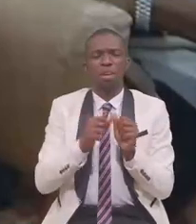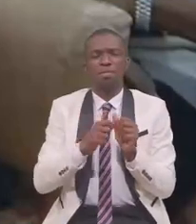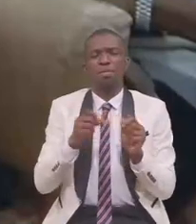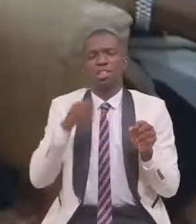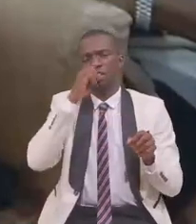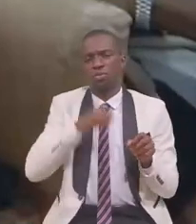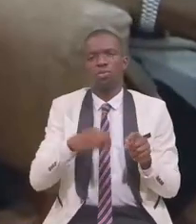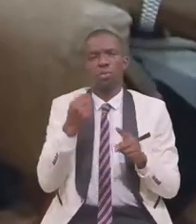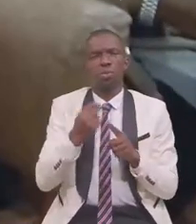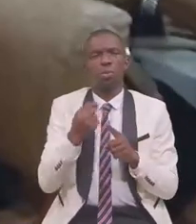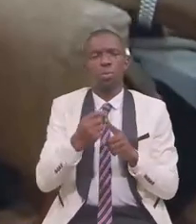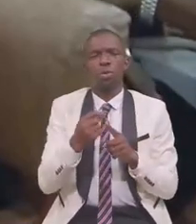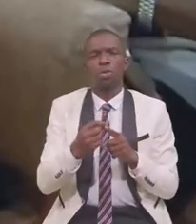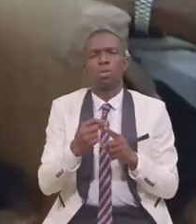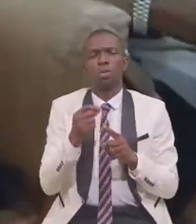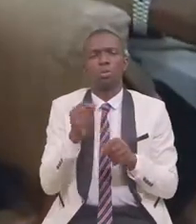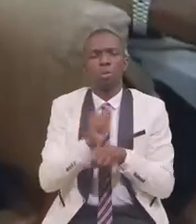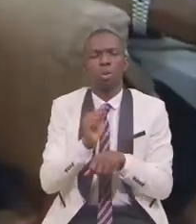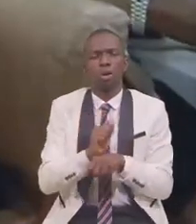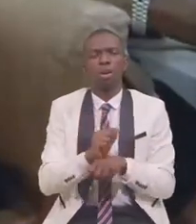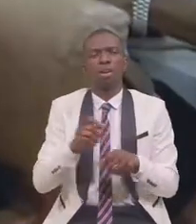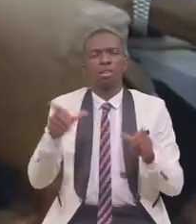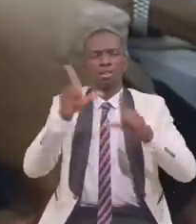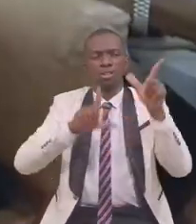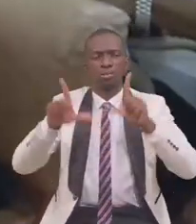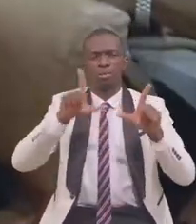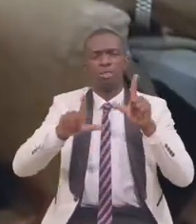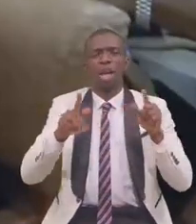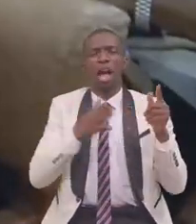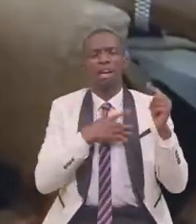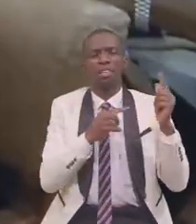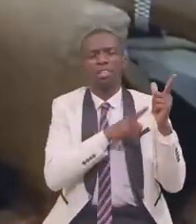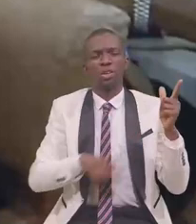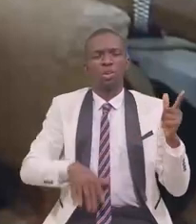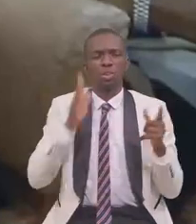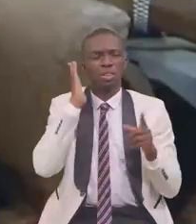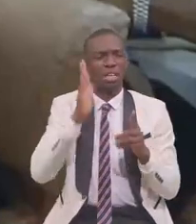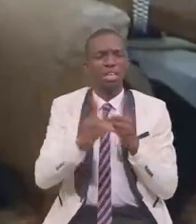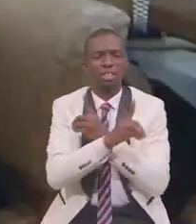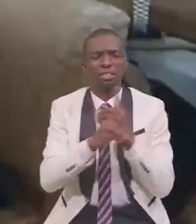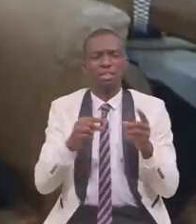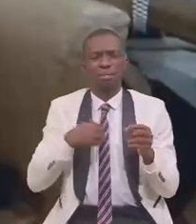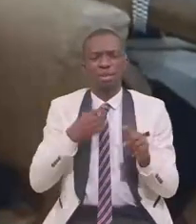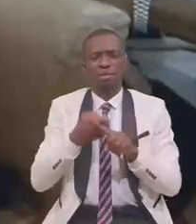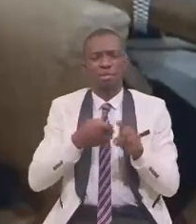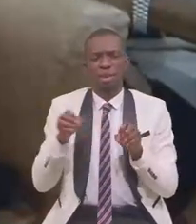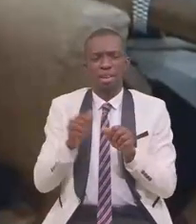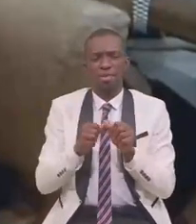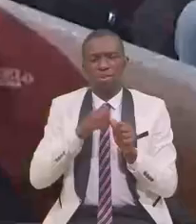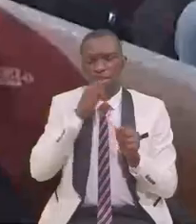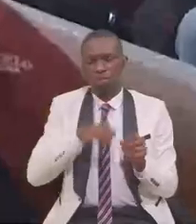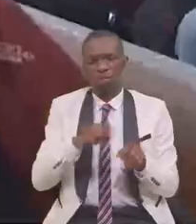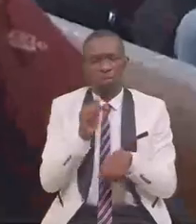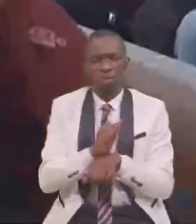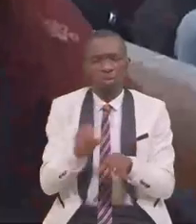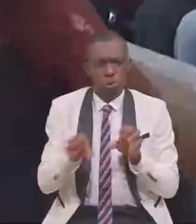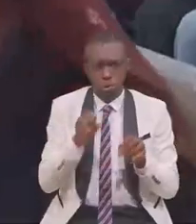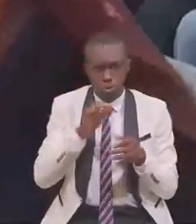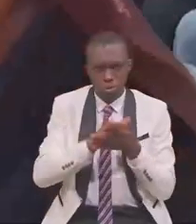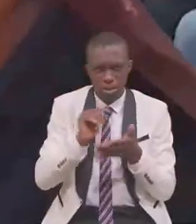mauvaise. De toute œuvre mauvaise. Répétez cela encore. Le Seigneur me délivrera de toute œuvre mauvaise. Est-ce que vous y